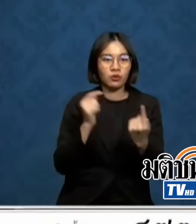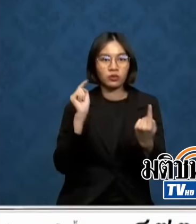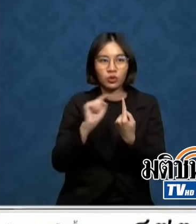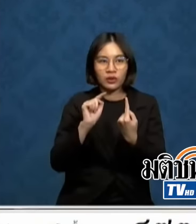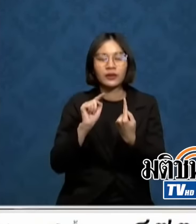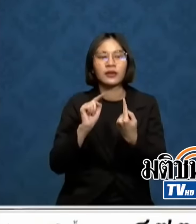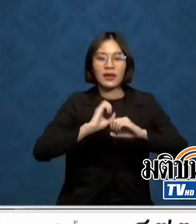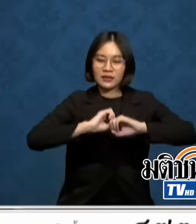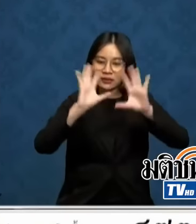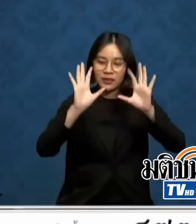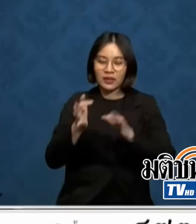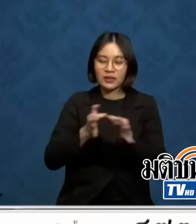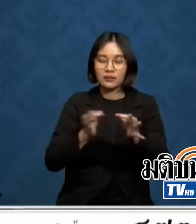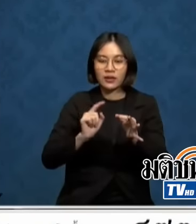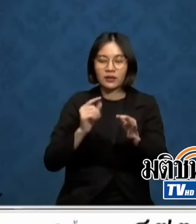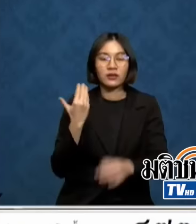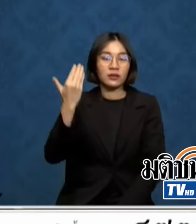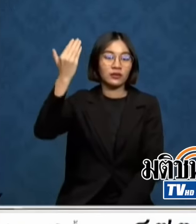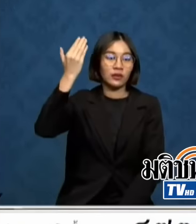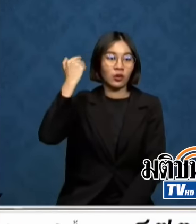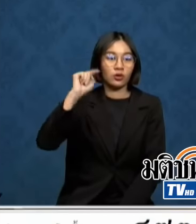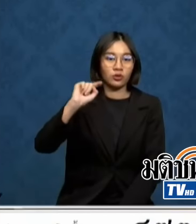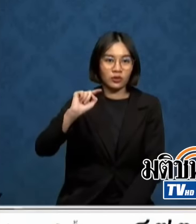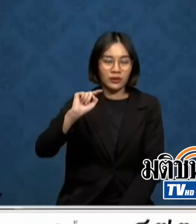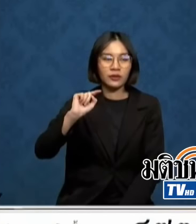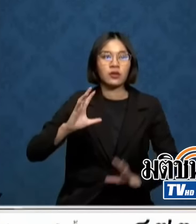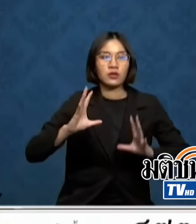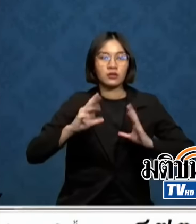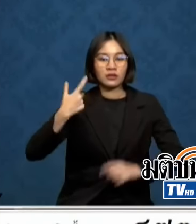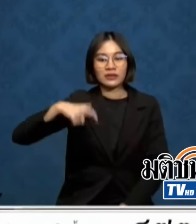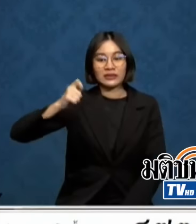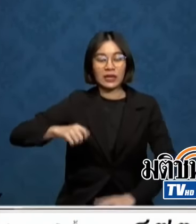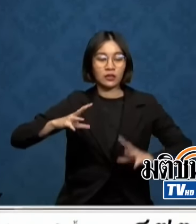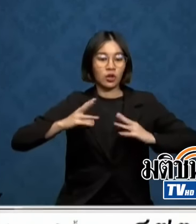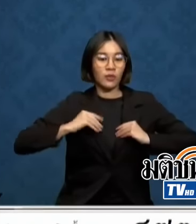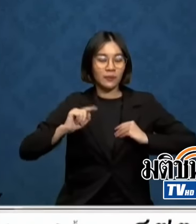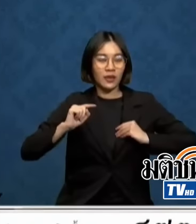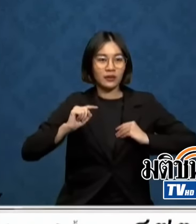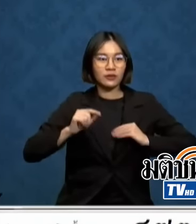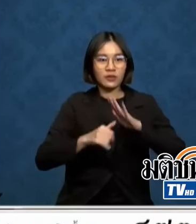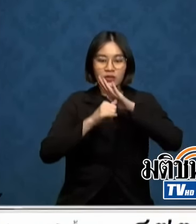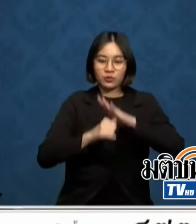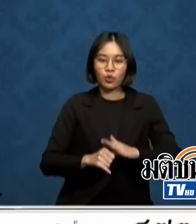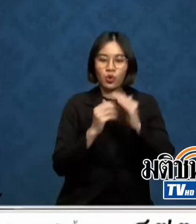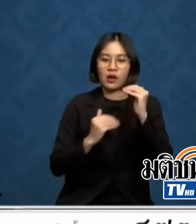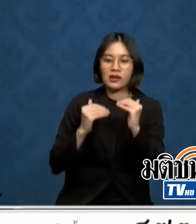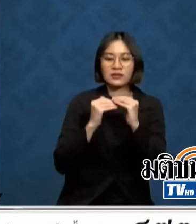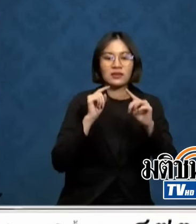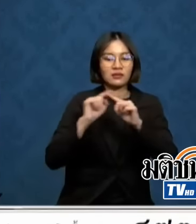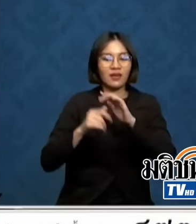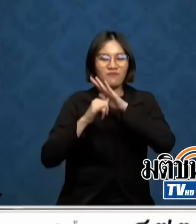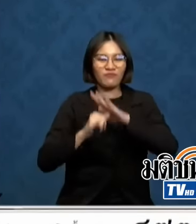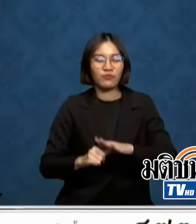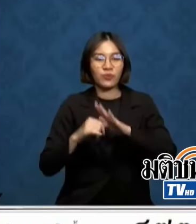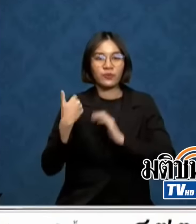เครื่องที่บ่งชี้ว่าครั้งหนึ่งรัฐาธิปัตย์โดยการยอมรับของศาลได้ละเมิดสิทธิมนุษประชาชนอย่างกว้างขวางเพียง